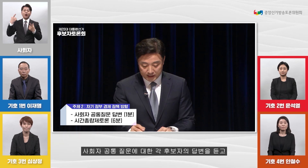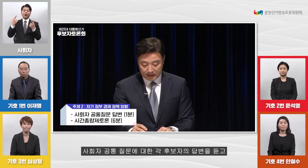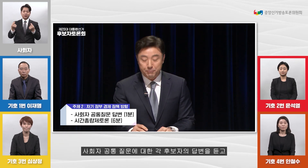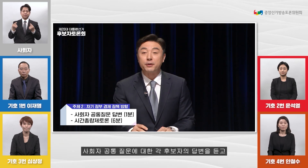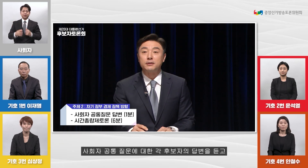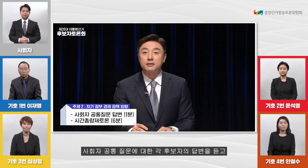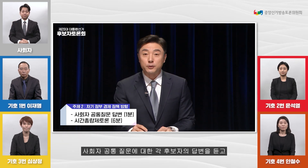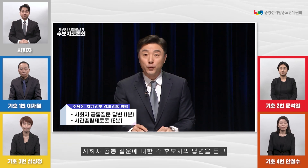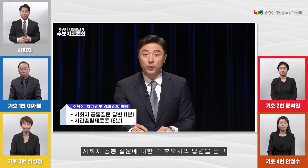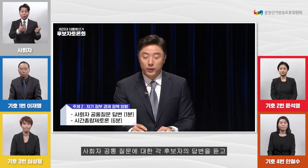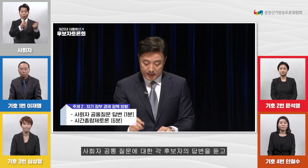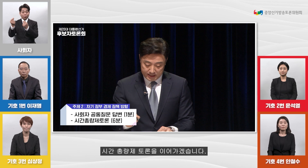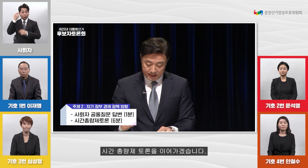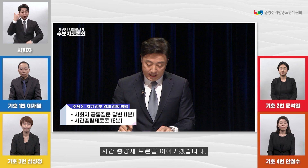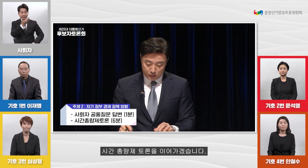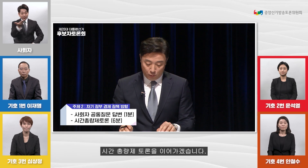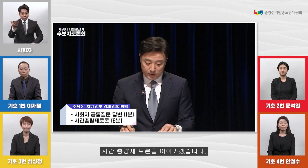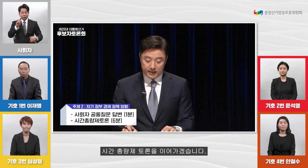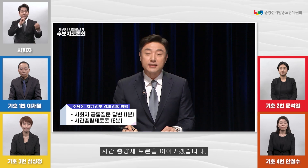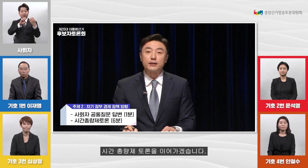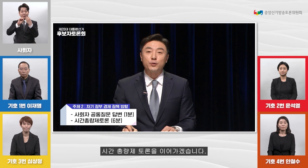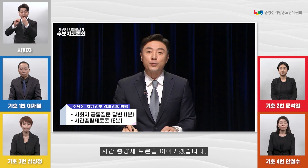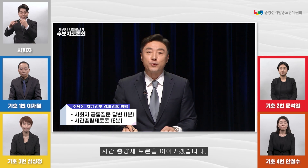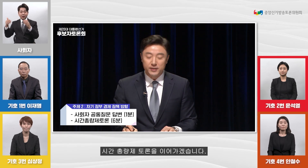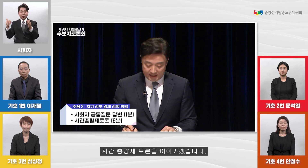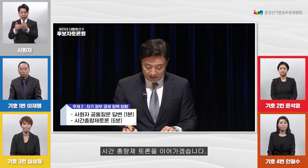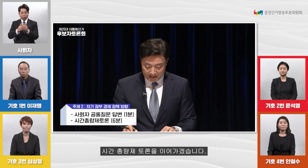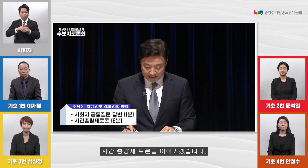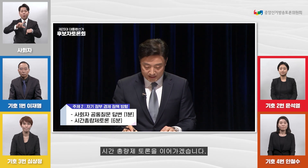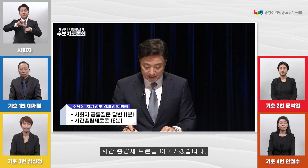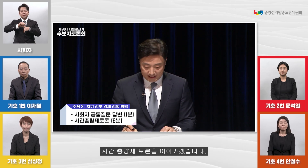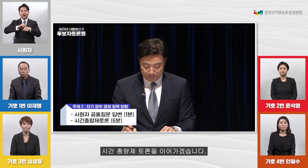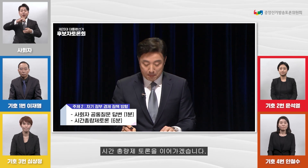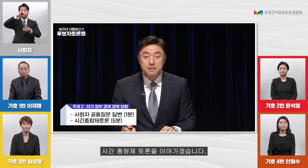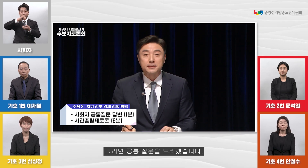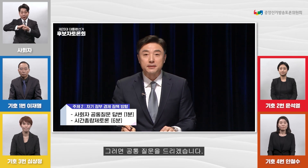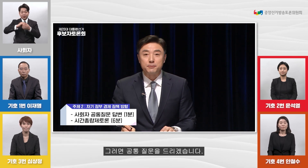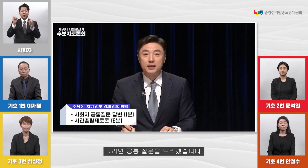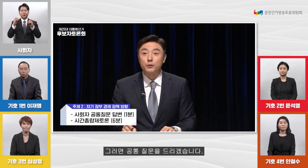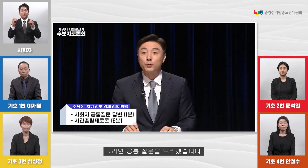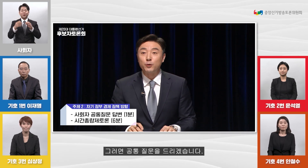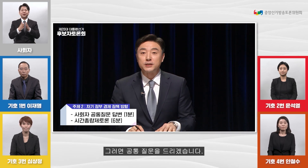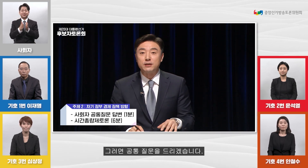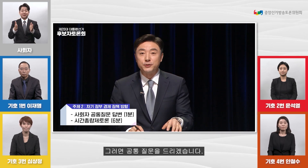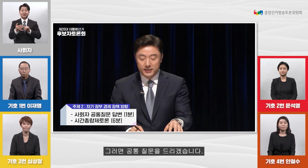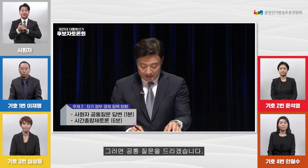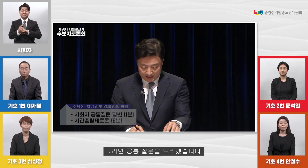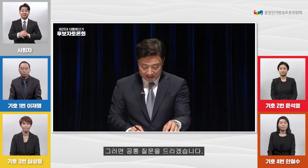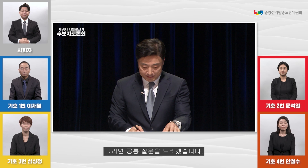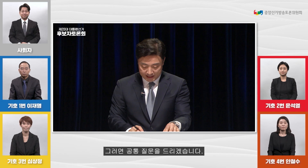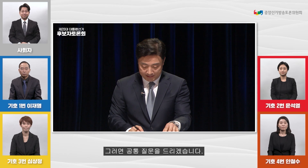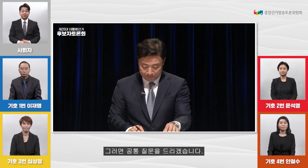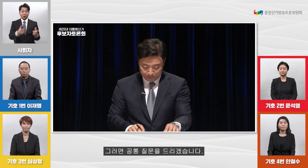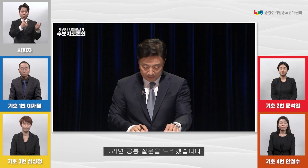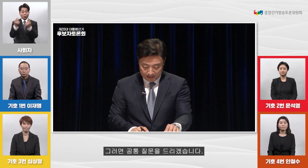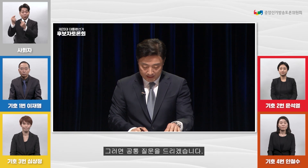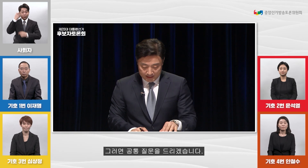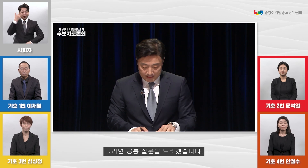각 후보자의 답변을 듣고 시간 총량제 토론을 이어가겠습니다. 자, 그럼 공통 질문을